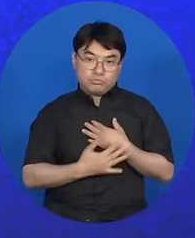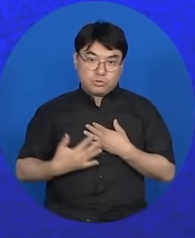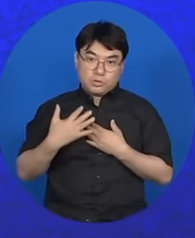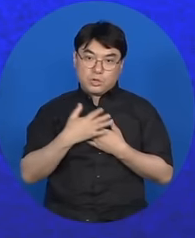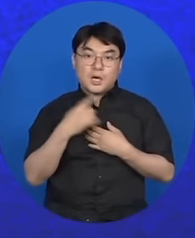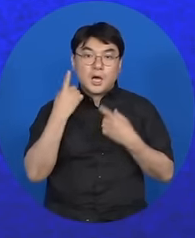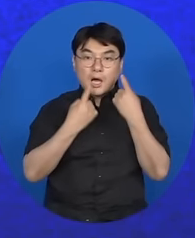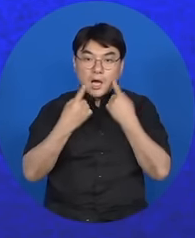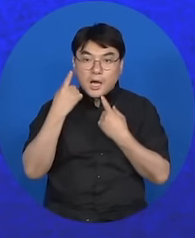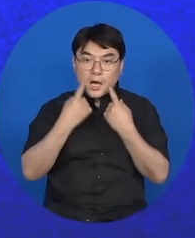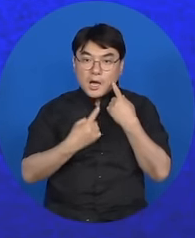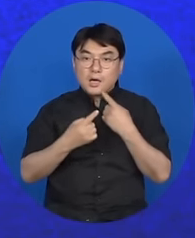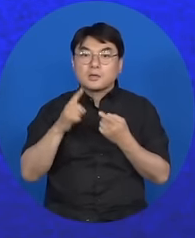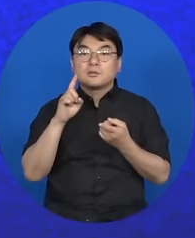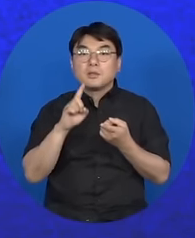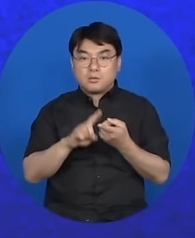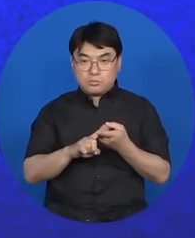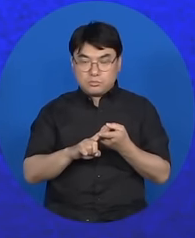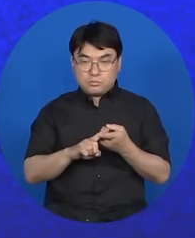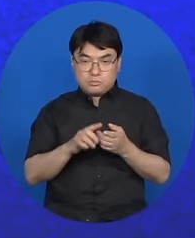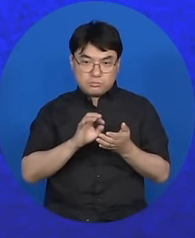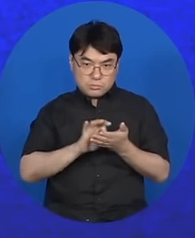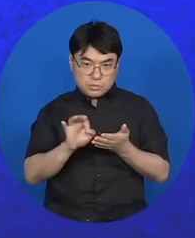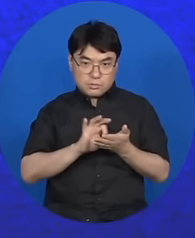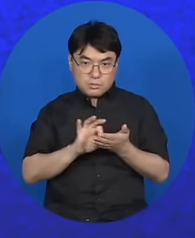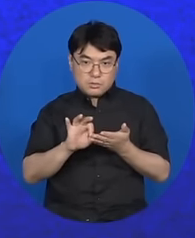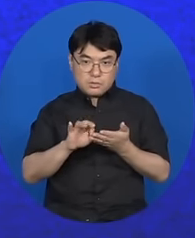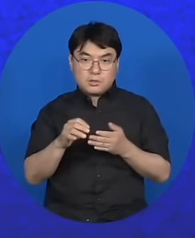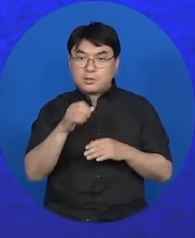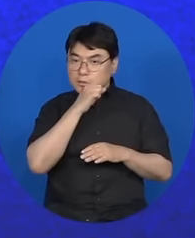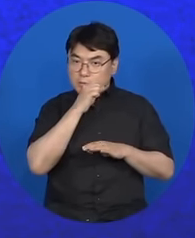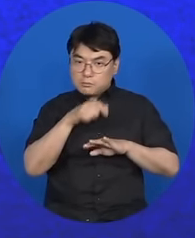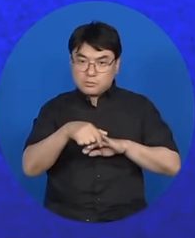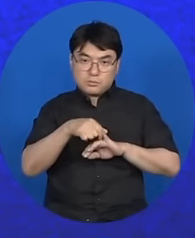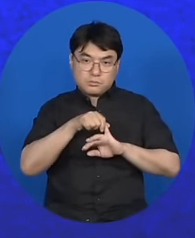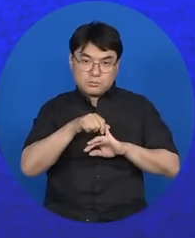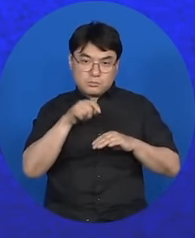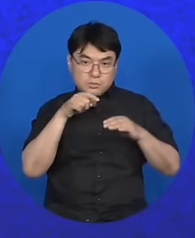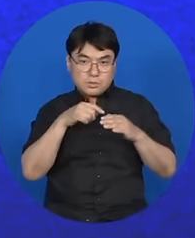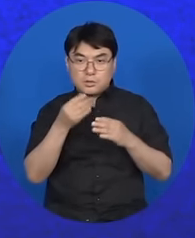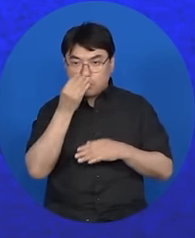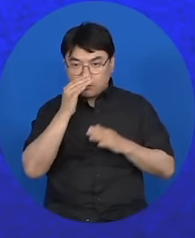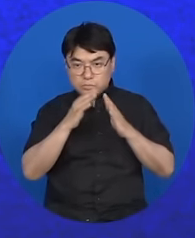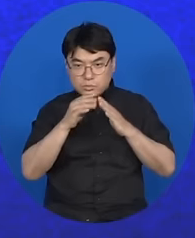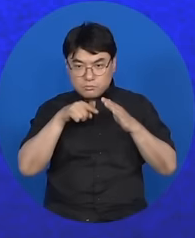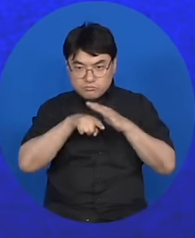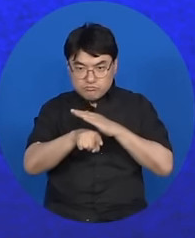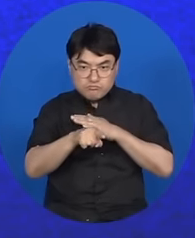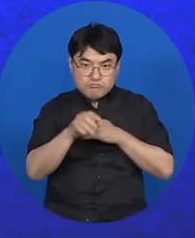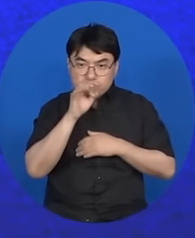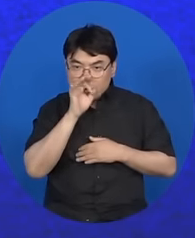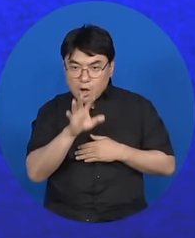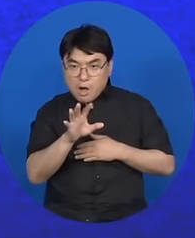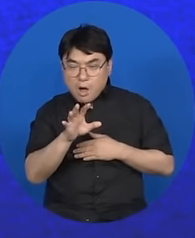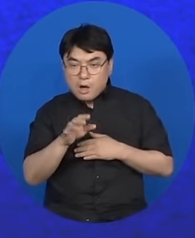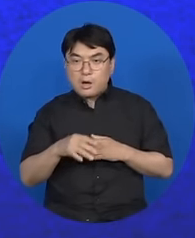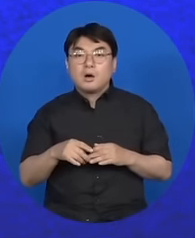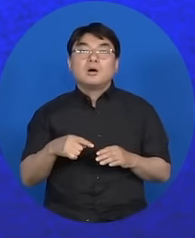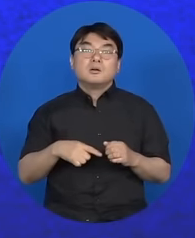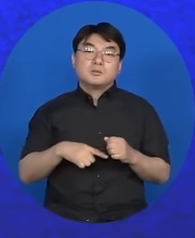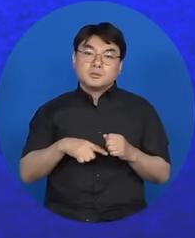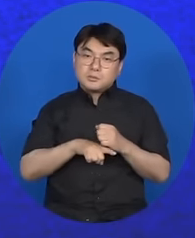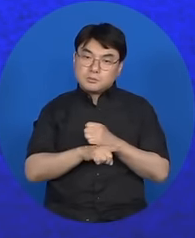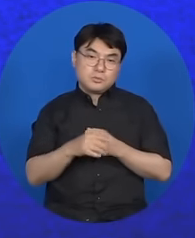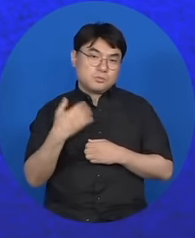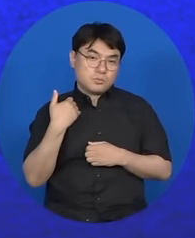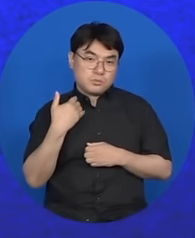흠인 자들에게 그대로 적용했죠. 그래서 내신은 들어갈 수가 없었던 것이고 내신은 그런 영적인 의미를 알 리가 없겠죠. 그래서